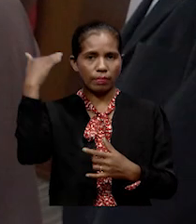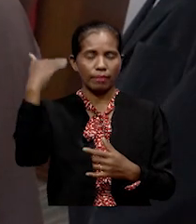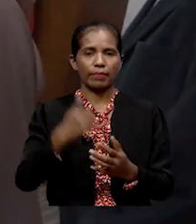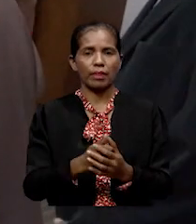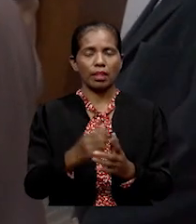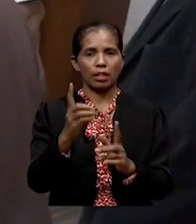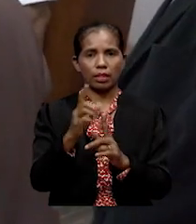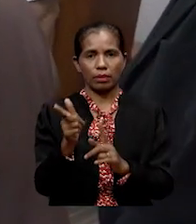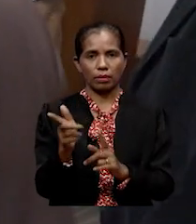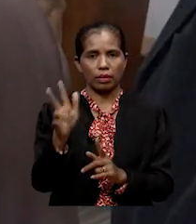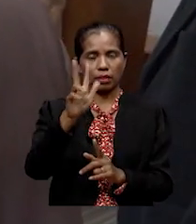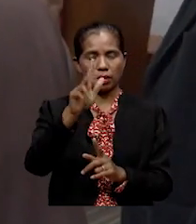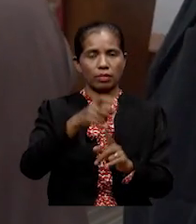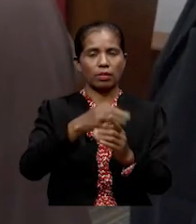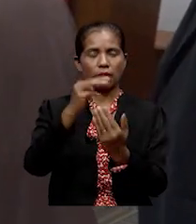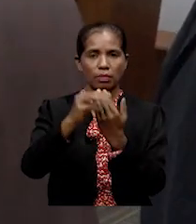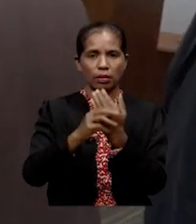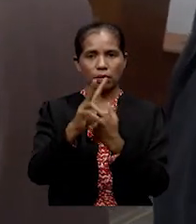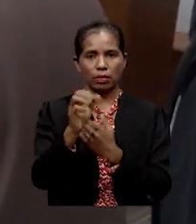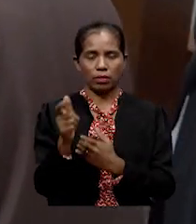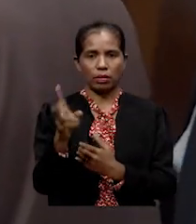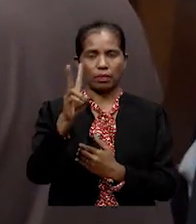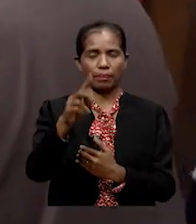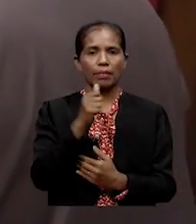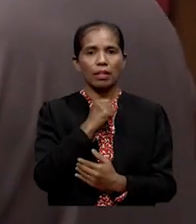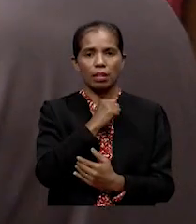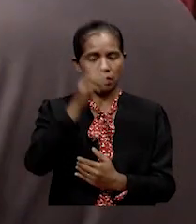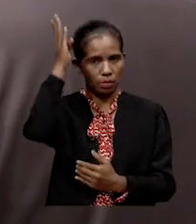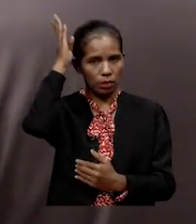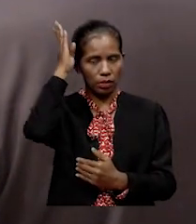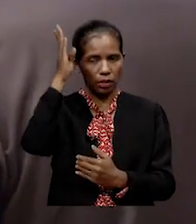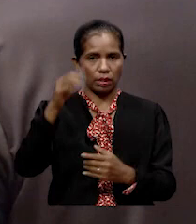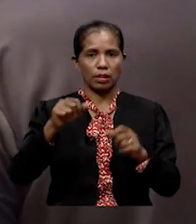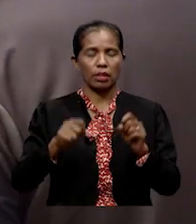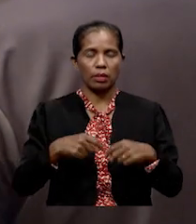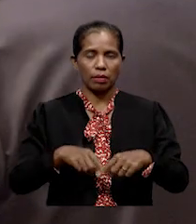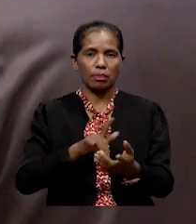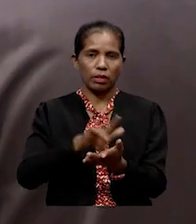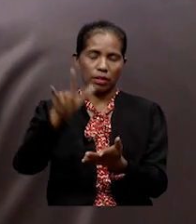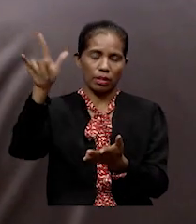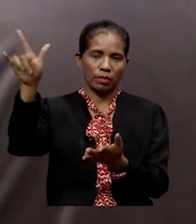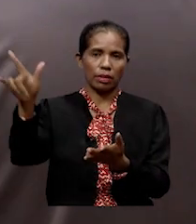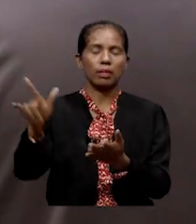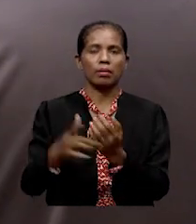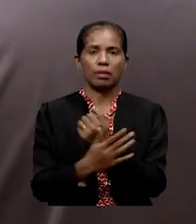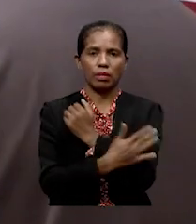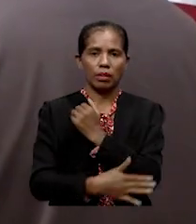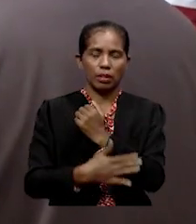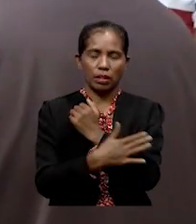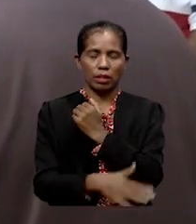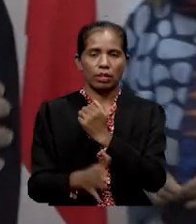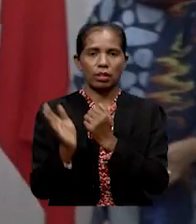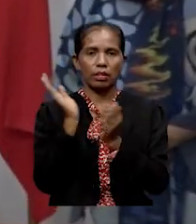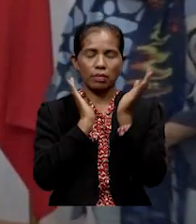resin tolu fulan Marsu, riung rua ronu resin rua, Bispo Dom Norberto Amaral, Husikela Timor Leste ho aviang Malindo Airways ho di bahalo